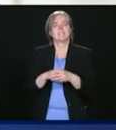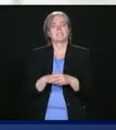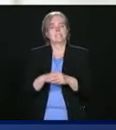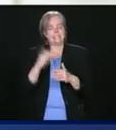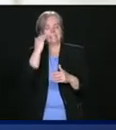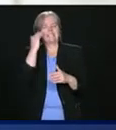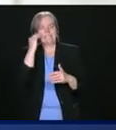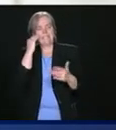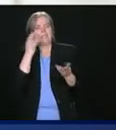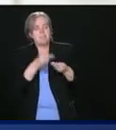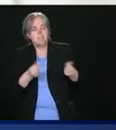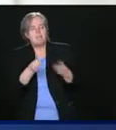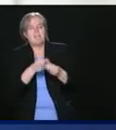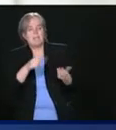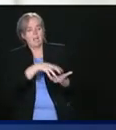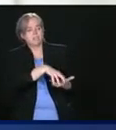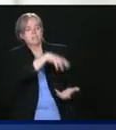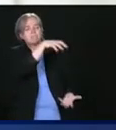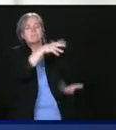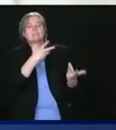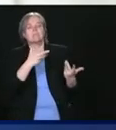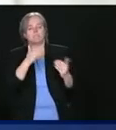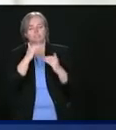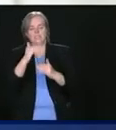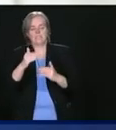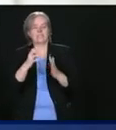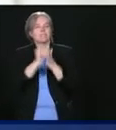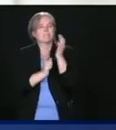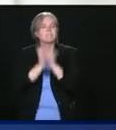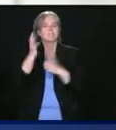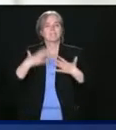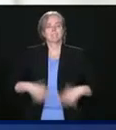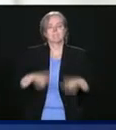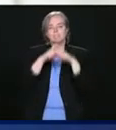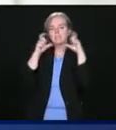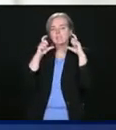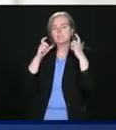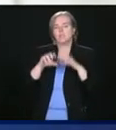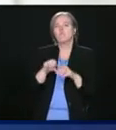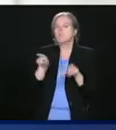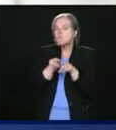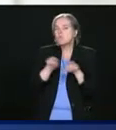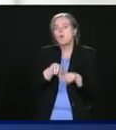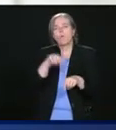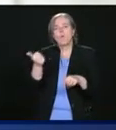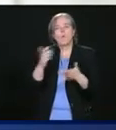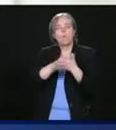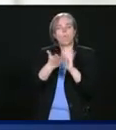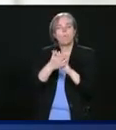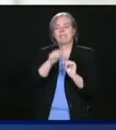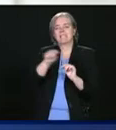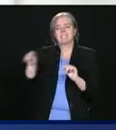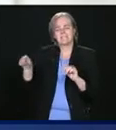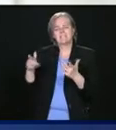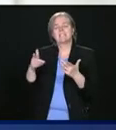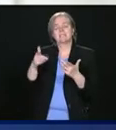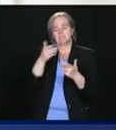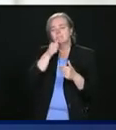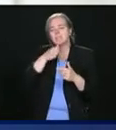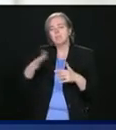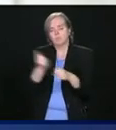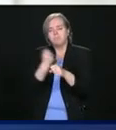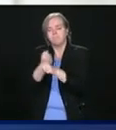sommes bien positionnés en ce moment et que la situation va s'améliorer alors que l'industrie canadienne produit aussi du matériel